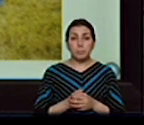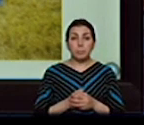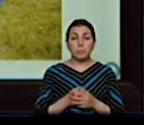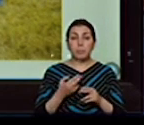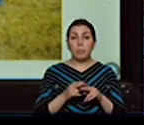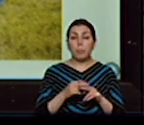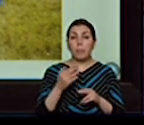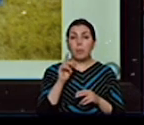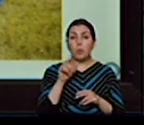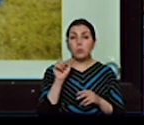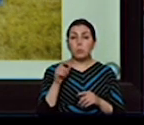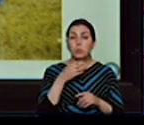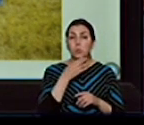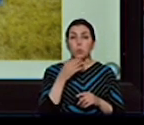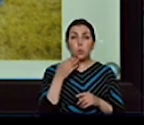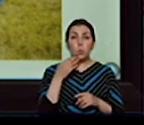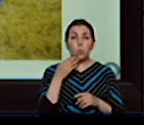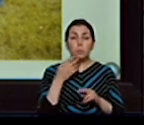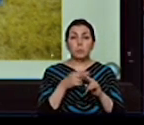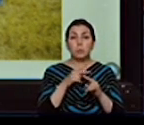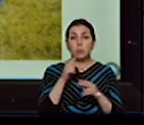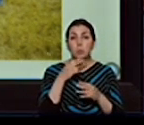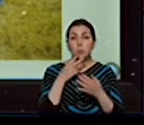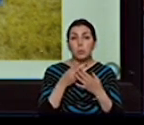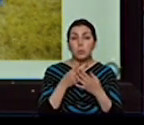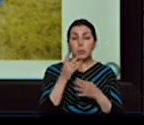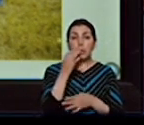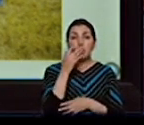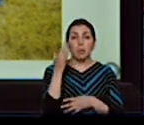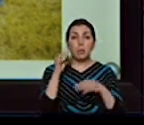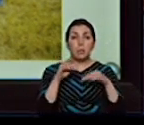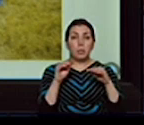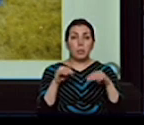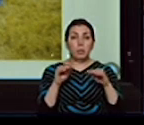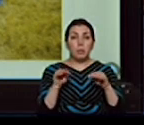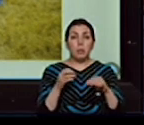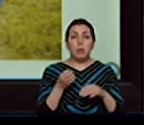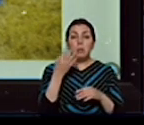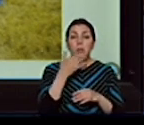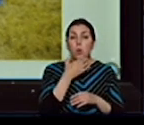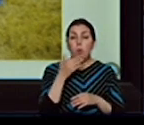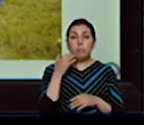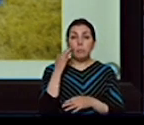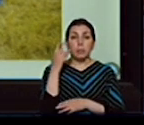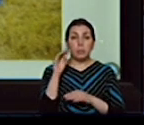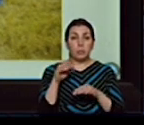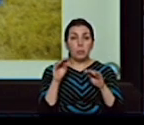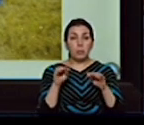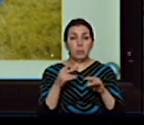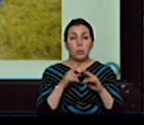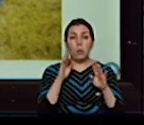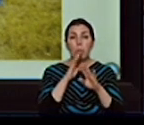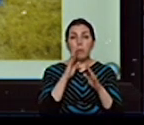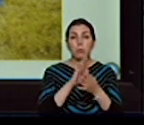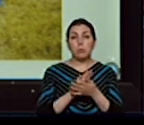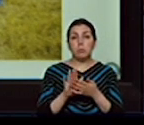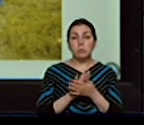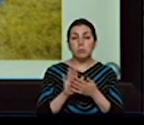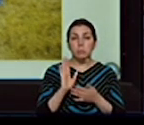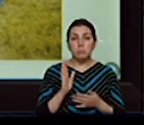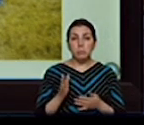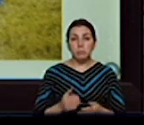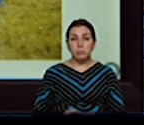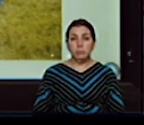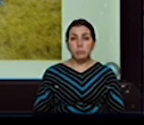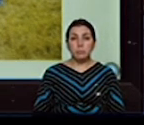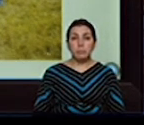ekan. Shuning uchun odamlar juda ko'p ko'rib turganingizdek daraxtlar ekishadi. Qancha ko'p daraxtlar ekilsa, havo shuncha toza bo'lar